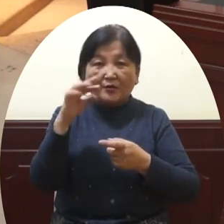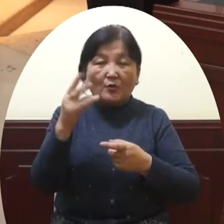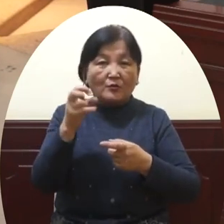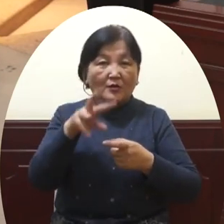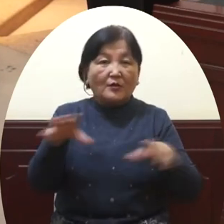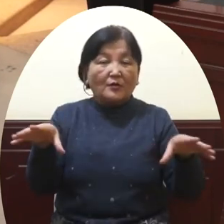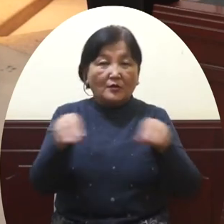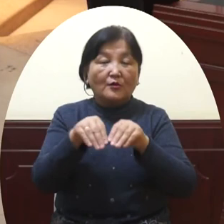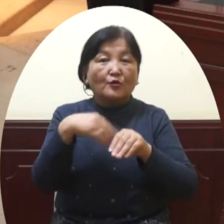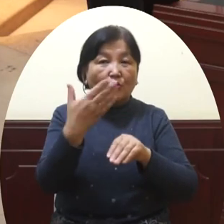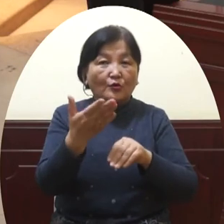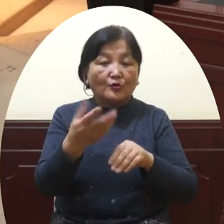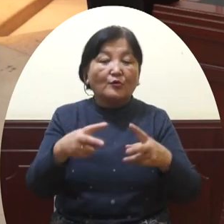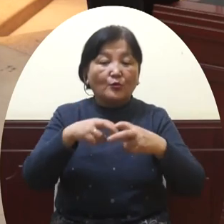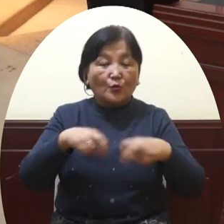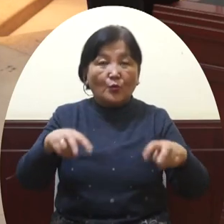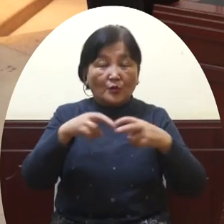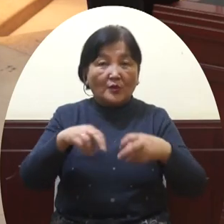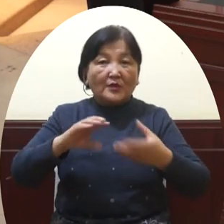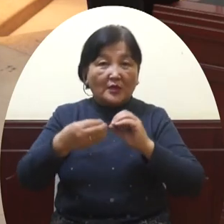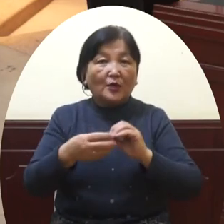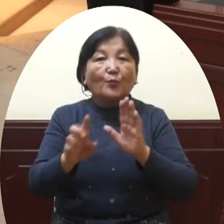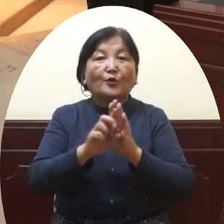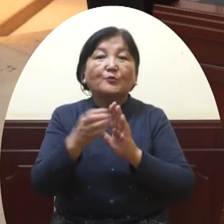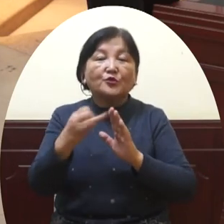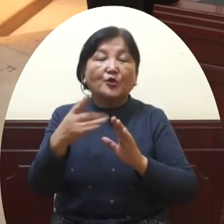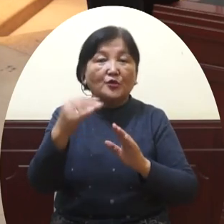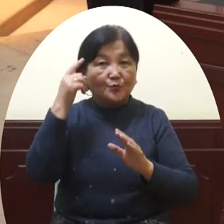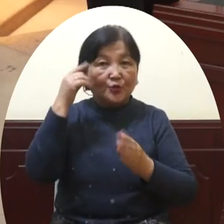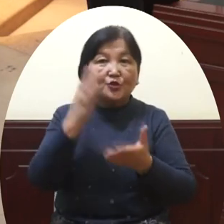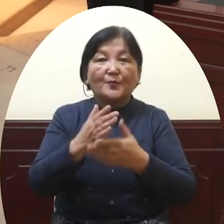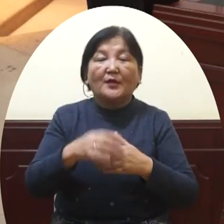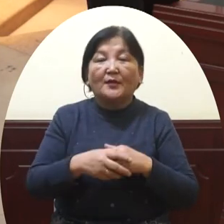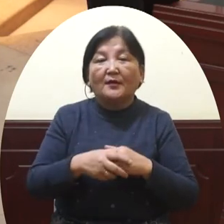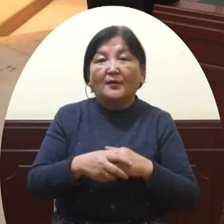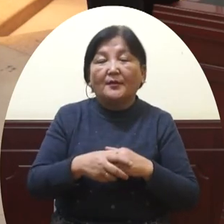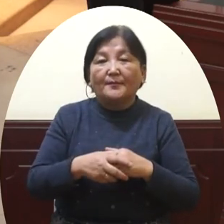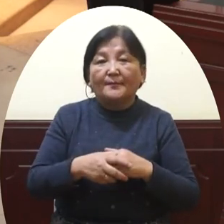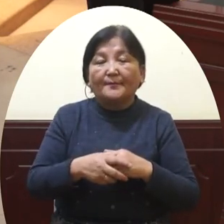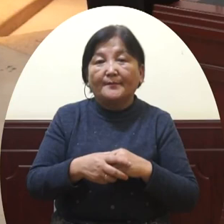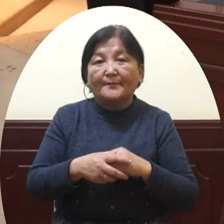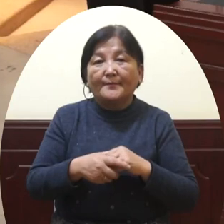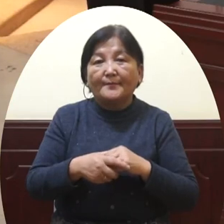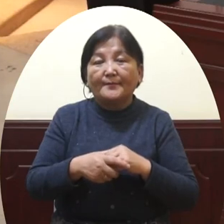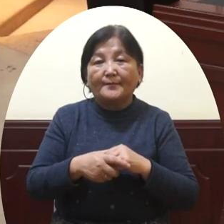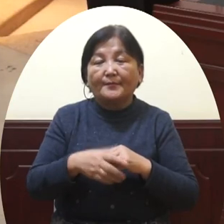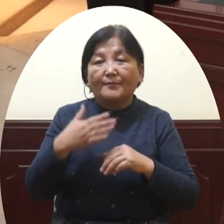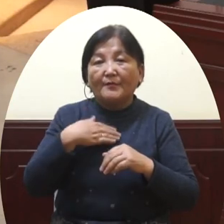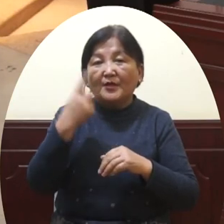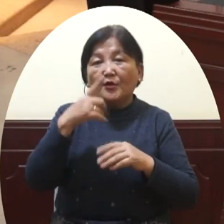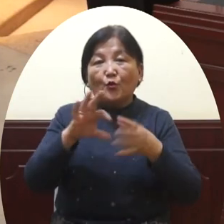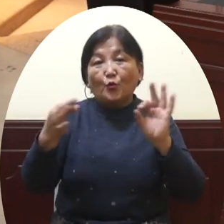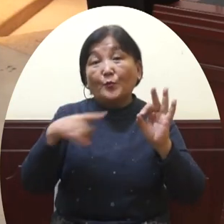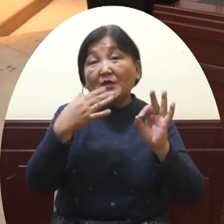гэдэг юм уу тийм маягаар судлаад үзвэл энэ маш гол сэдв боломжтой байгаа гэдэг тийм хэсэг чинь за өнөөдрийн маань лекцийн нэг хөвөлбөлч.